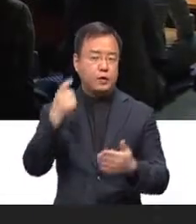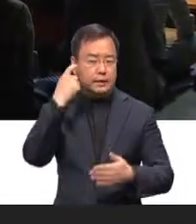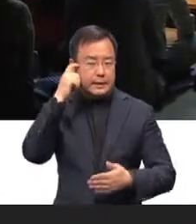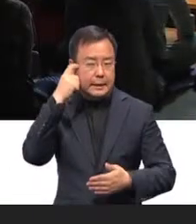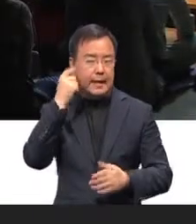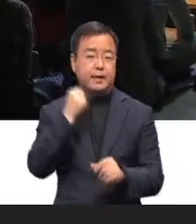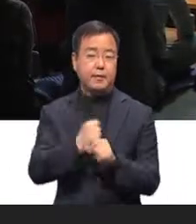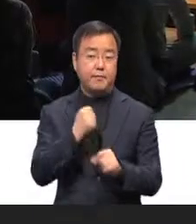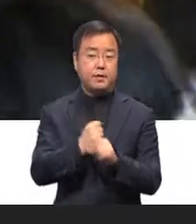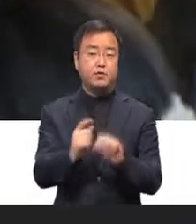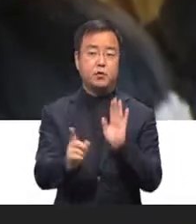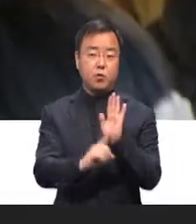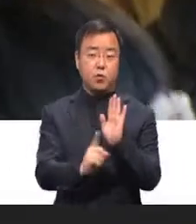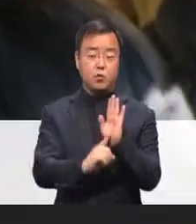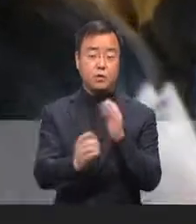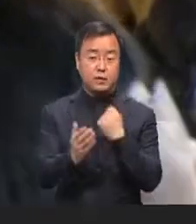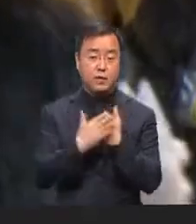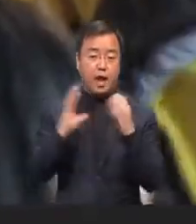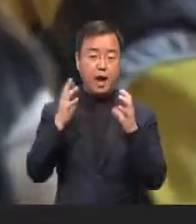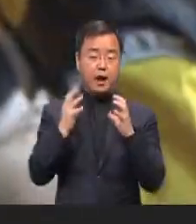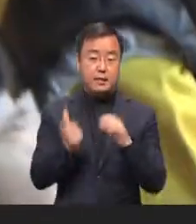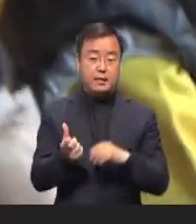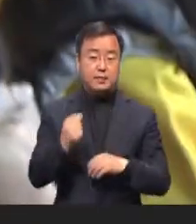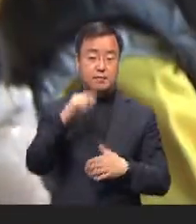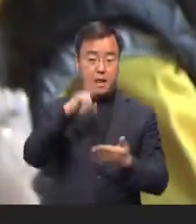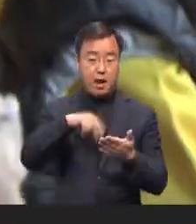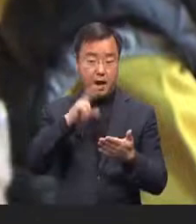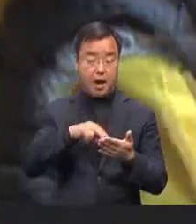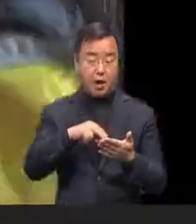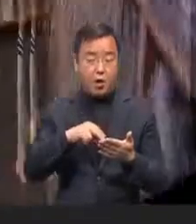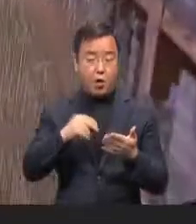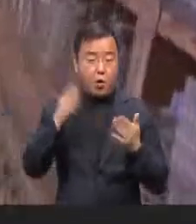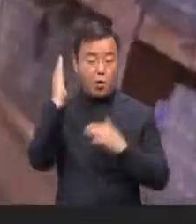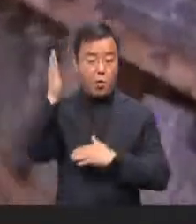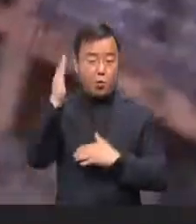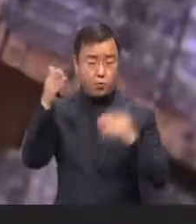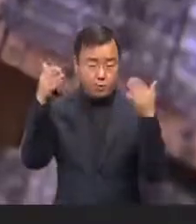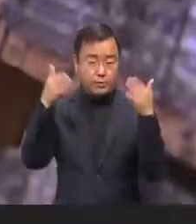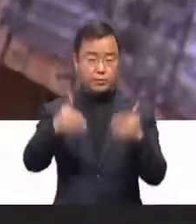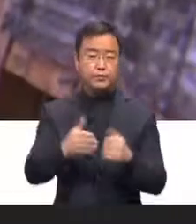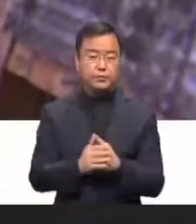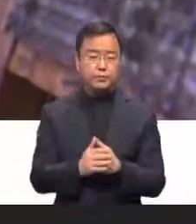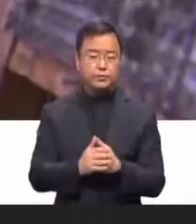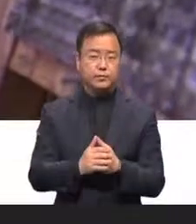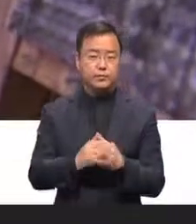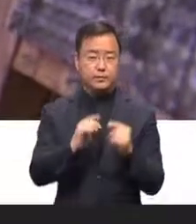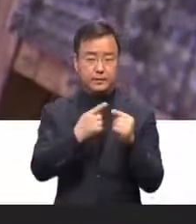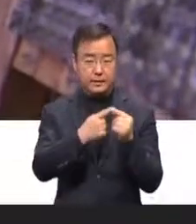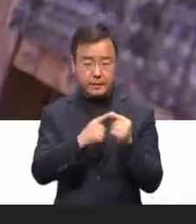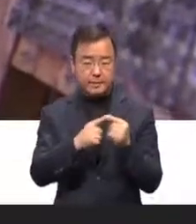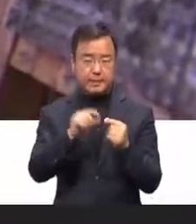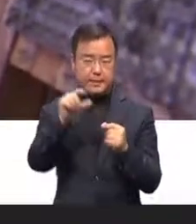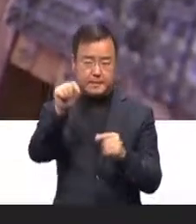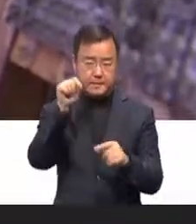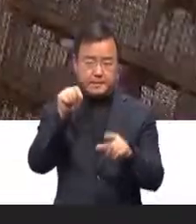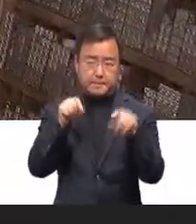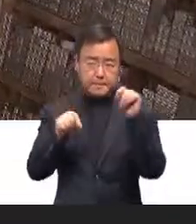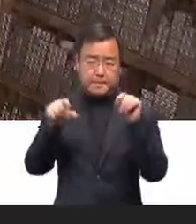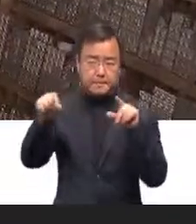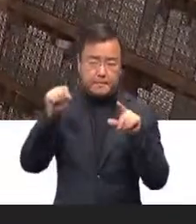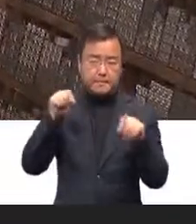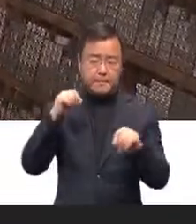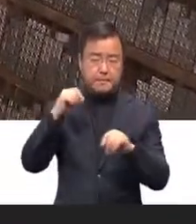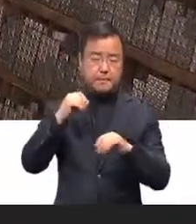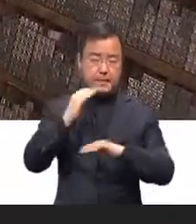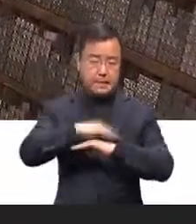공연에 아이들은 금방 이야기 속으로 빠져듭니다. 한자 한자 활자를 찾아내 인쇄하고